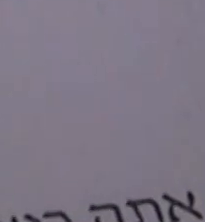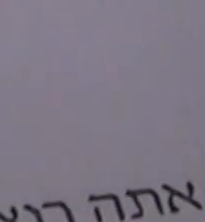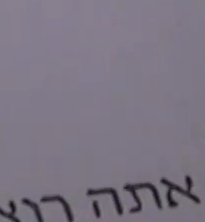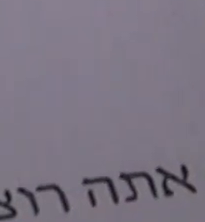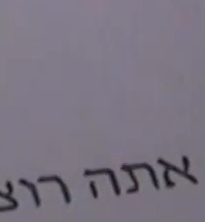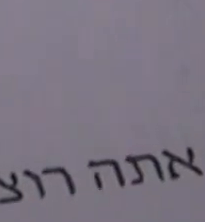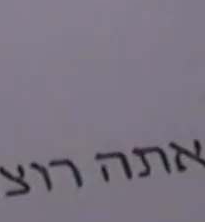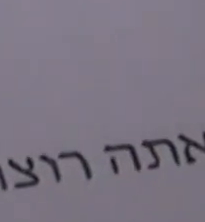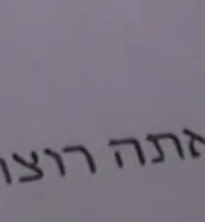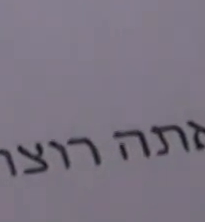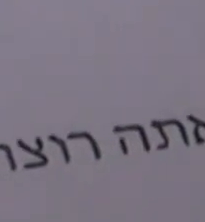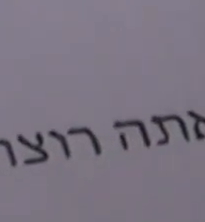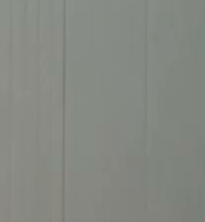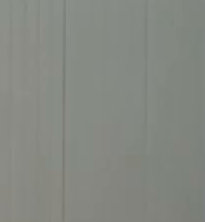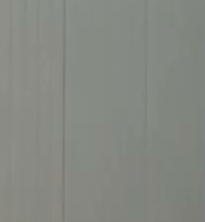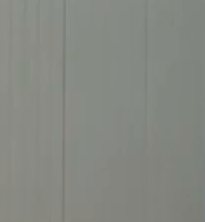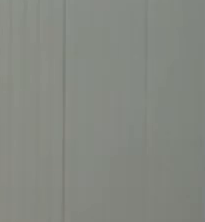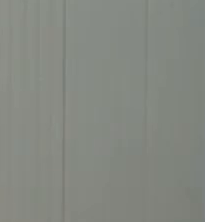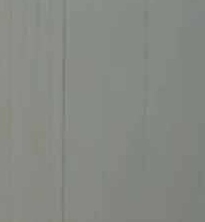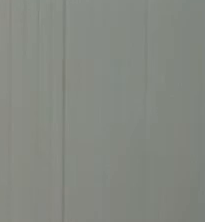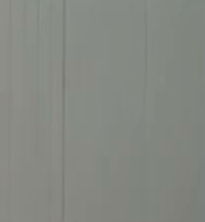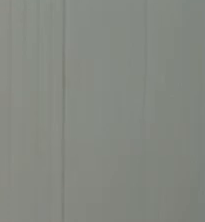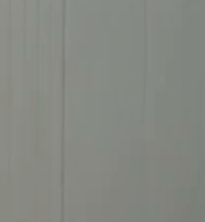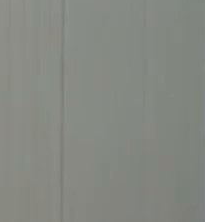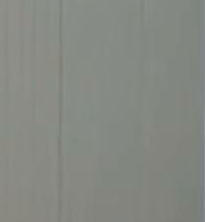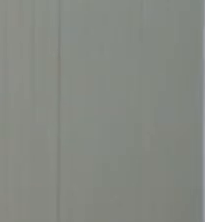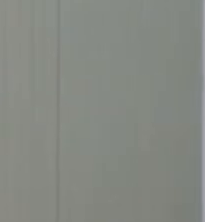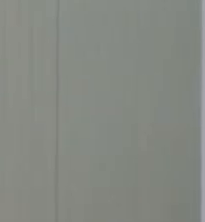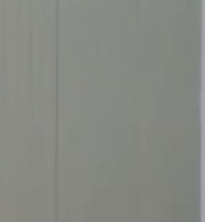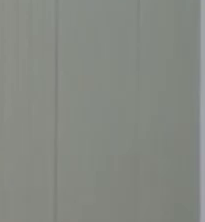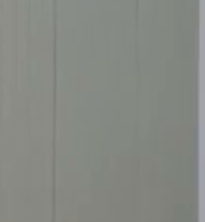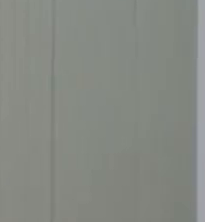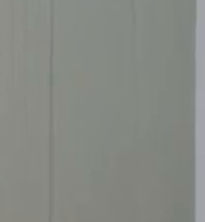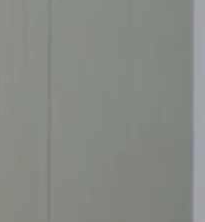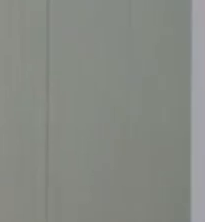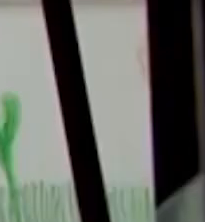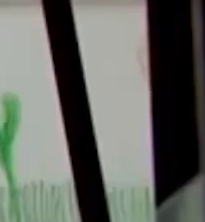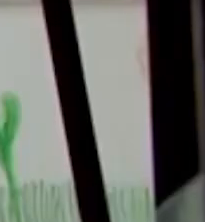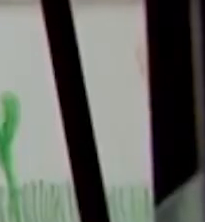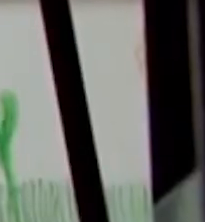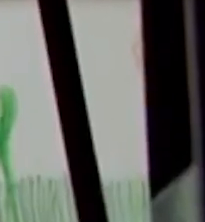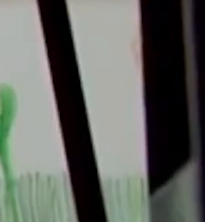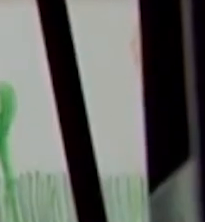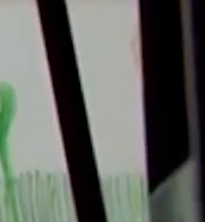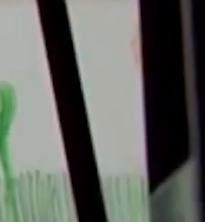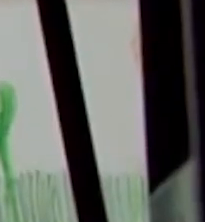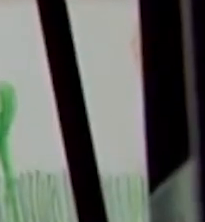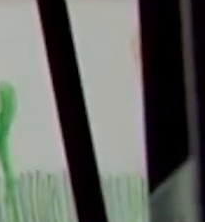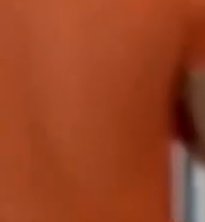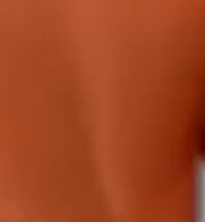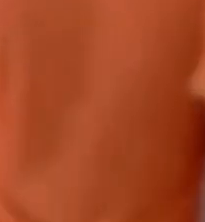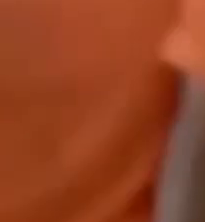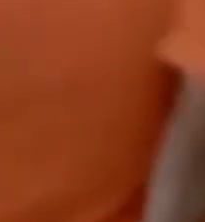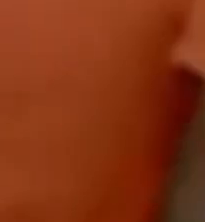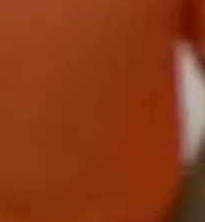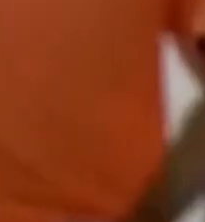היה לי פחד ימים מלהיכנס לבית סוהר. אבל כשאתה כבר נכנס למאסר הראשון, אז זה היה קטנה בשבילי. זה לא היה שום דבר שהוא מרתיע